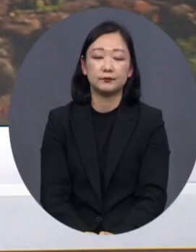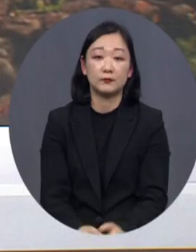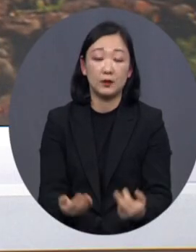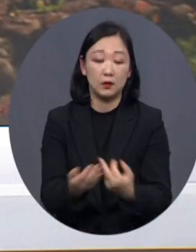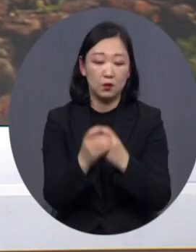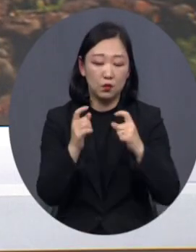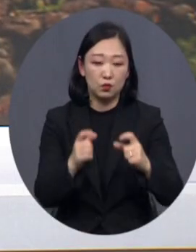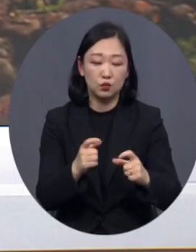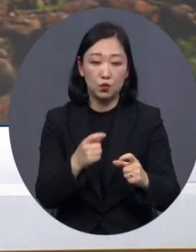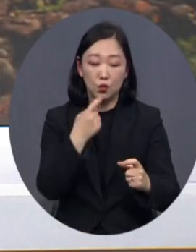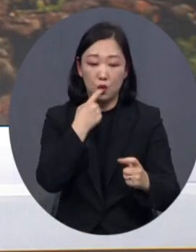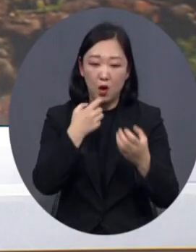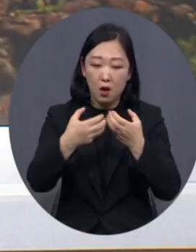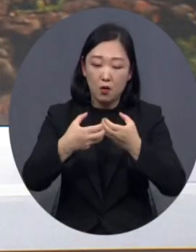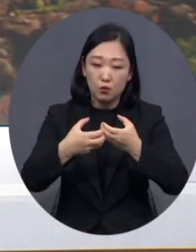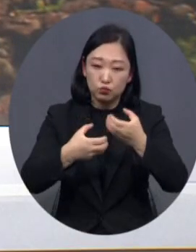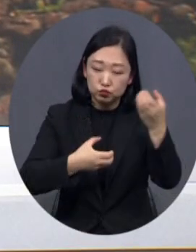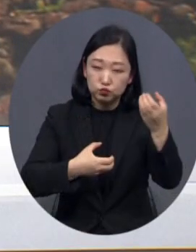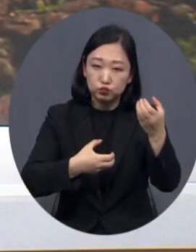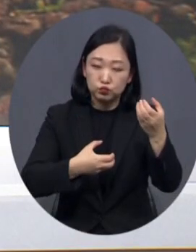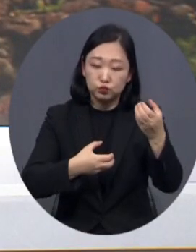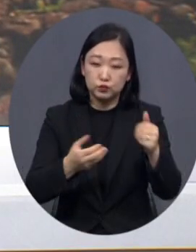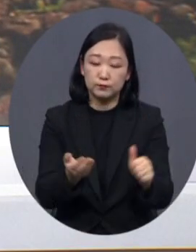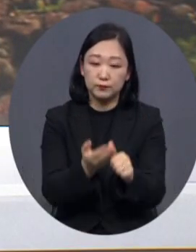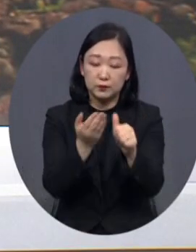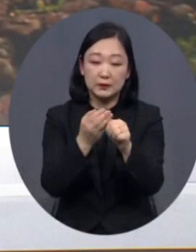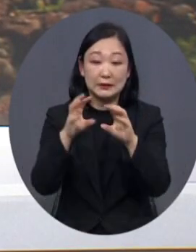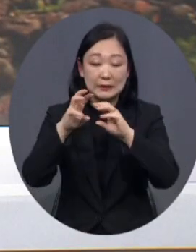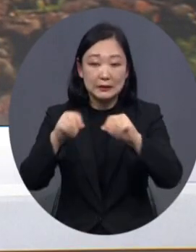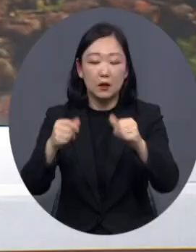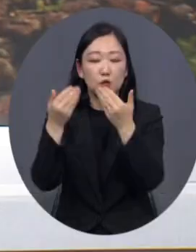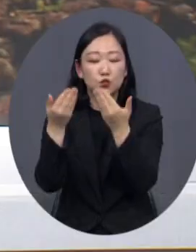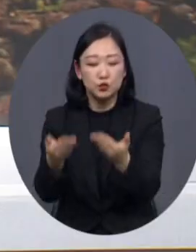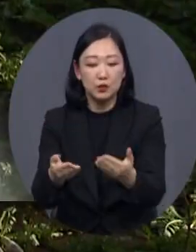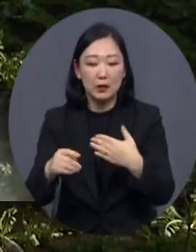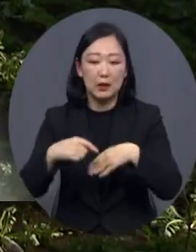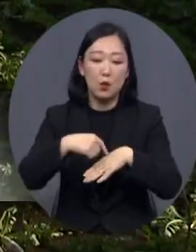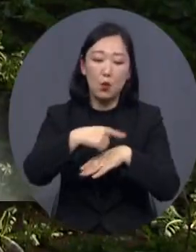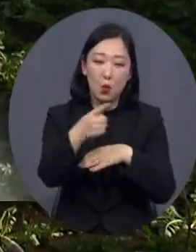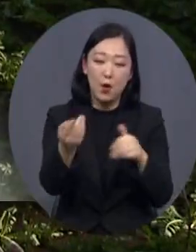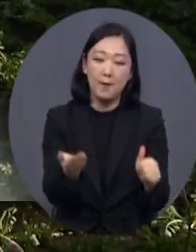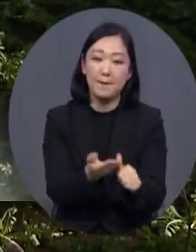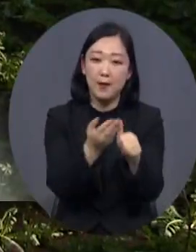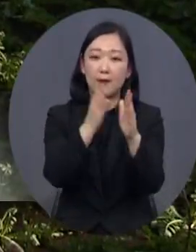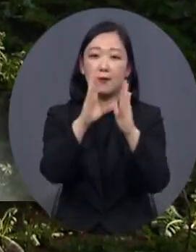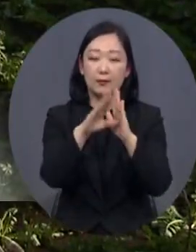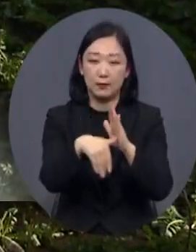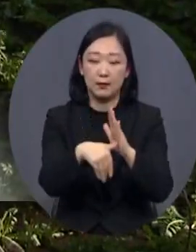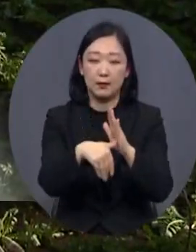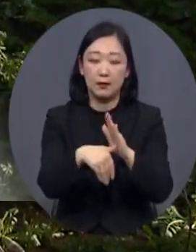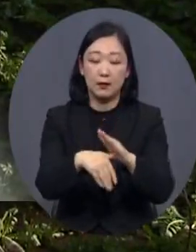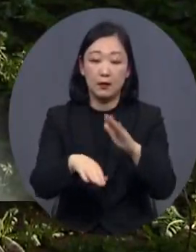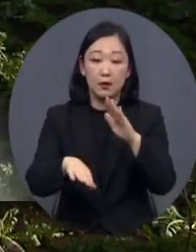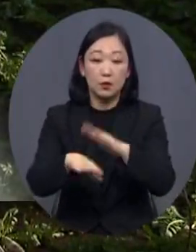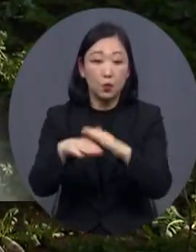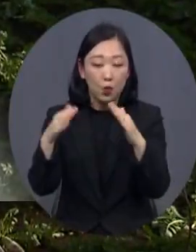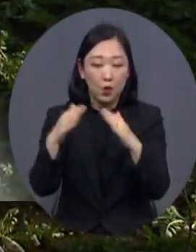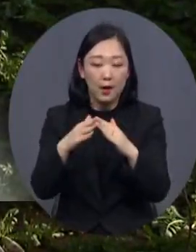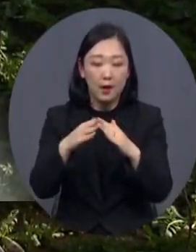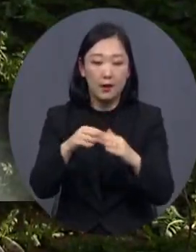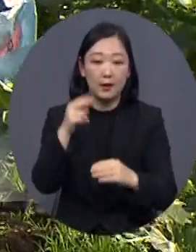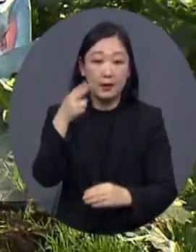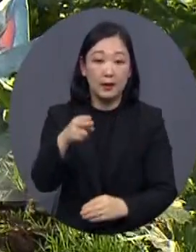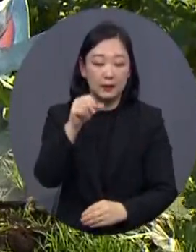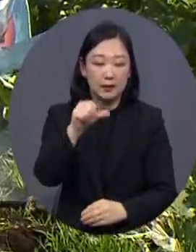제주도는 월동 채소를 재배했던 필지를 휴경거나 다른 지정 품목을 재배할 경우 농가의 헥타르당